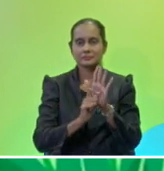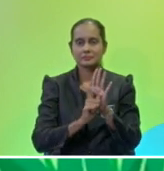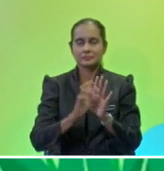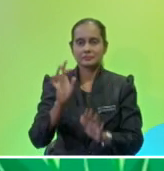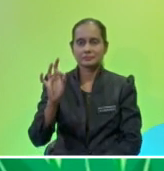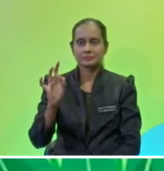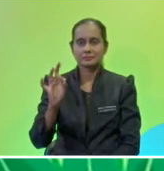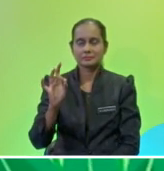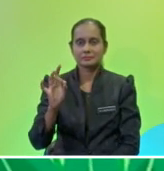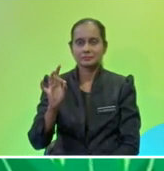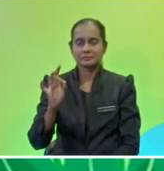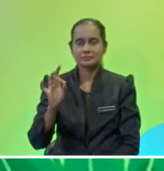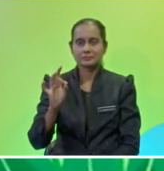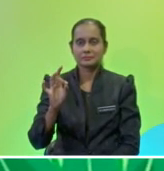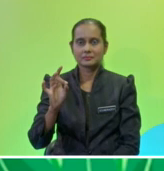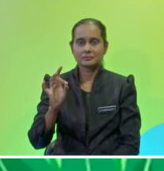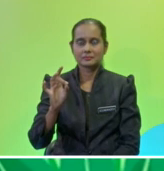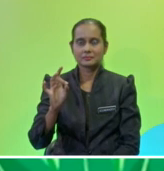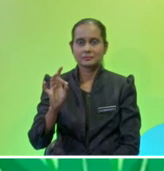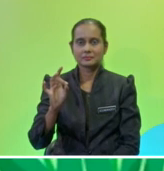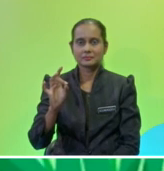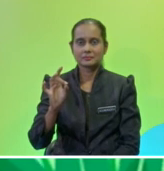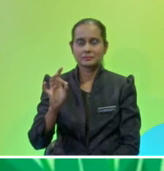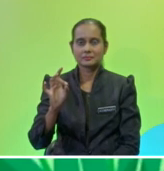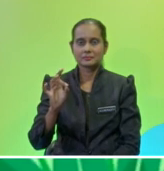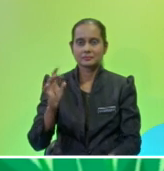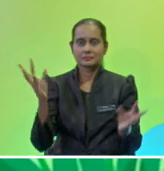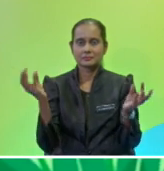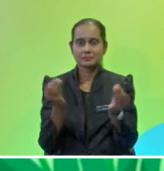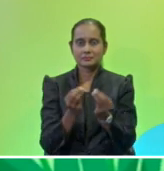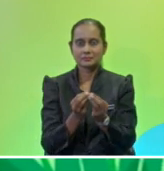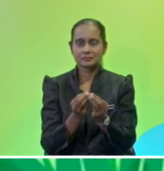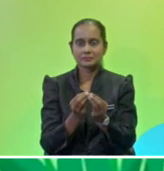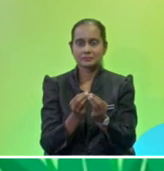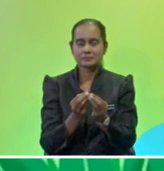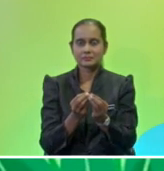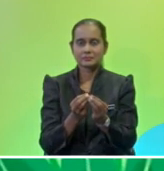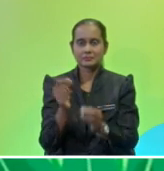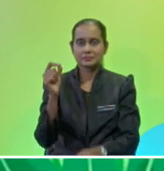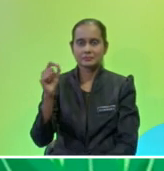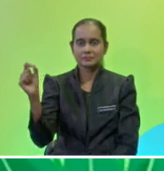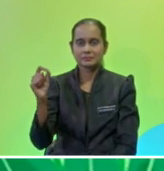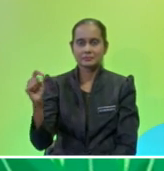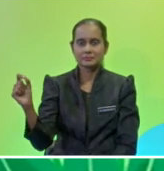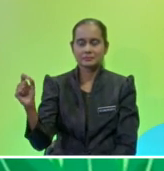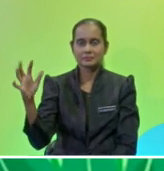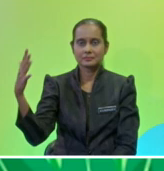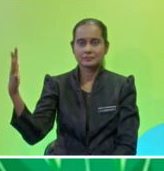8 ini adalah bunga yang ada jumlah keseluruhannya sama dengan 15